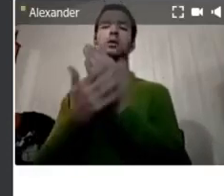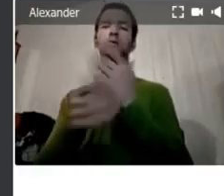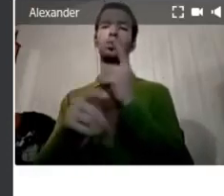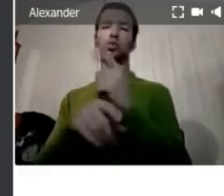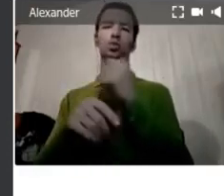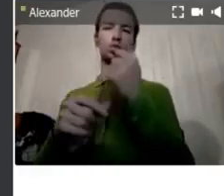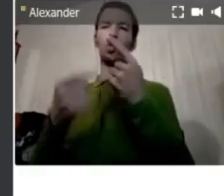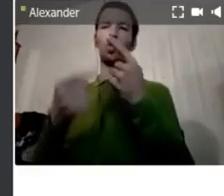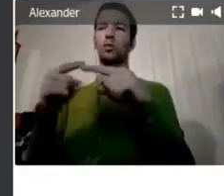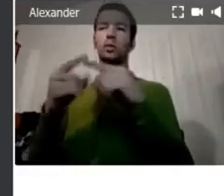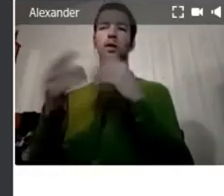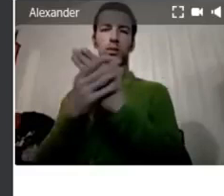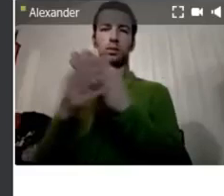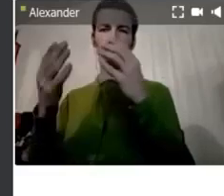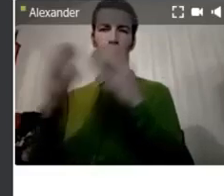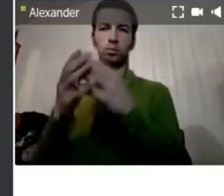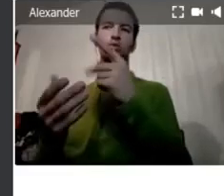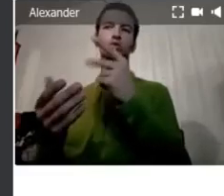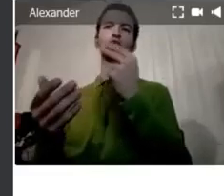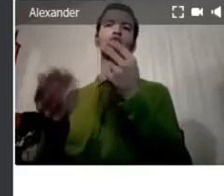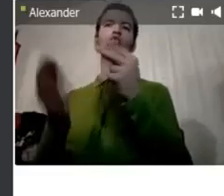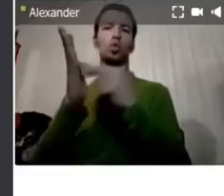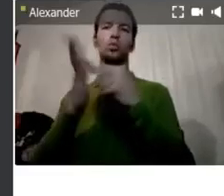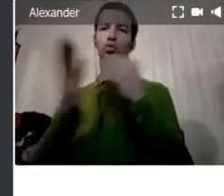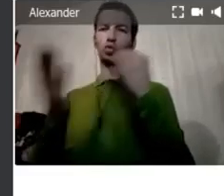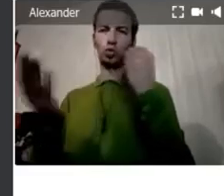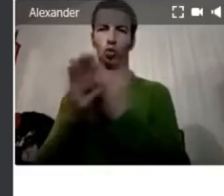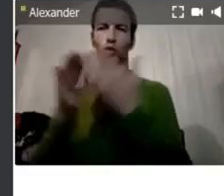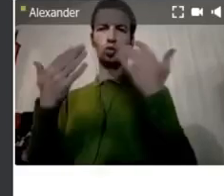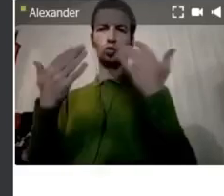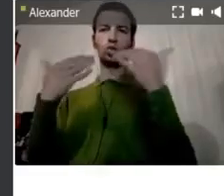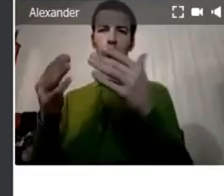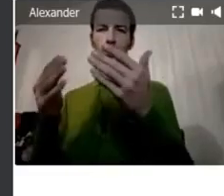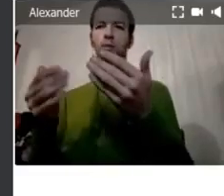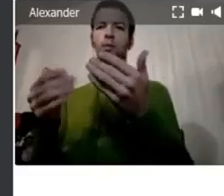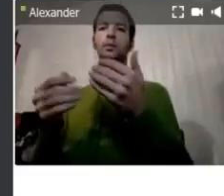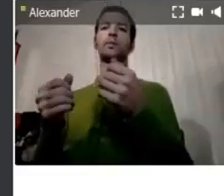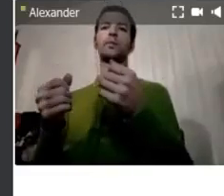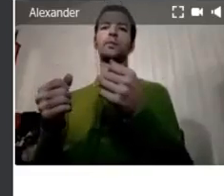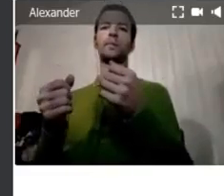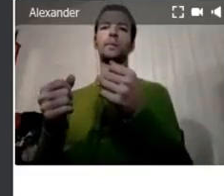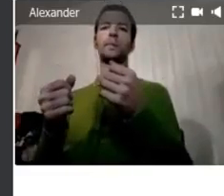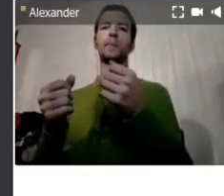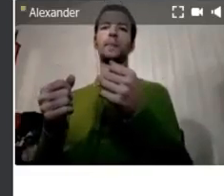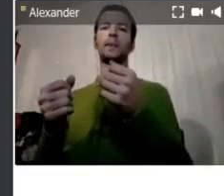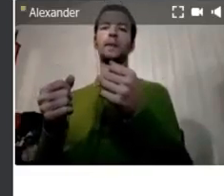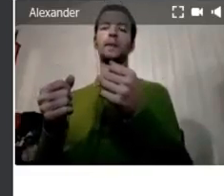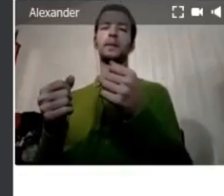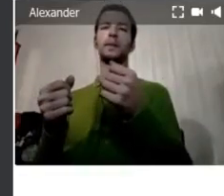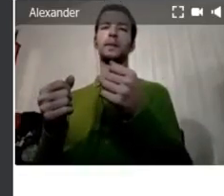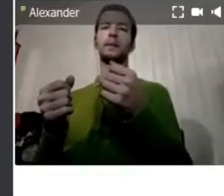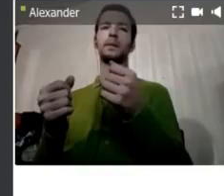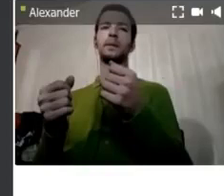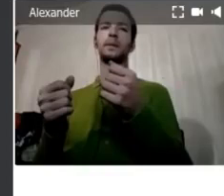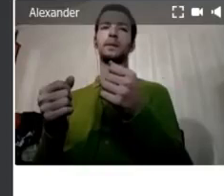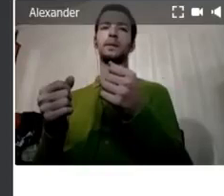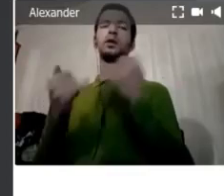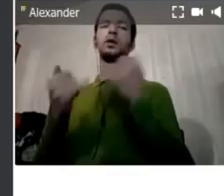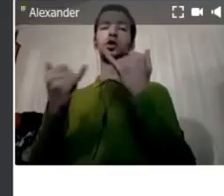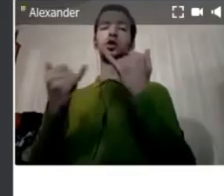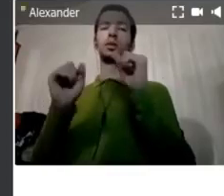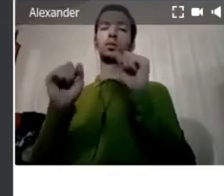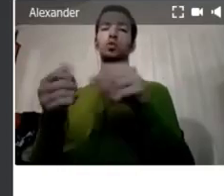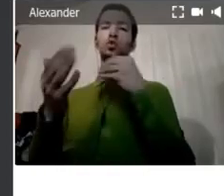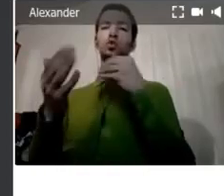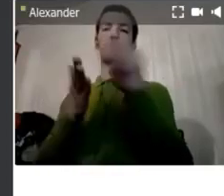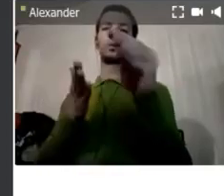выгодны, потому что когда только они были выпущены, эти ценные бумаги, они стоили 10 евро, сейчас они уже стоят 34 евро.